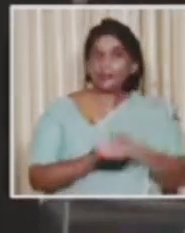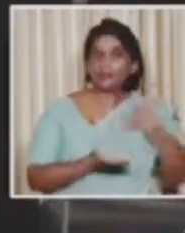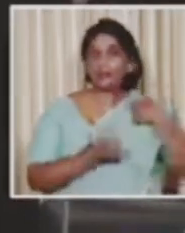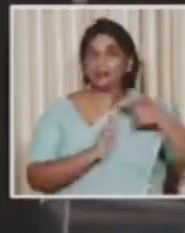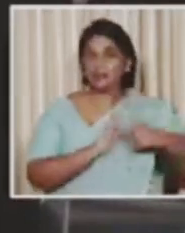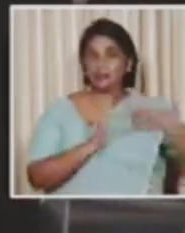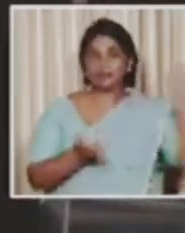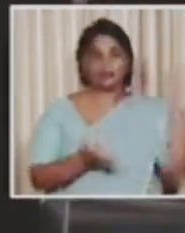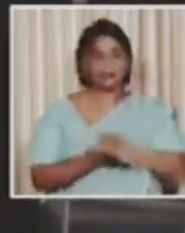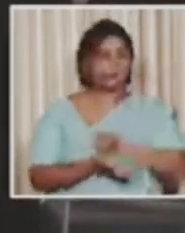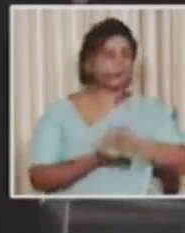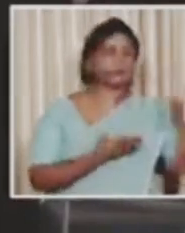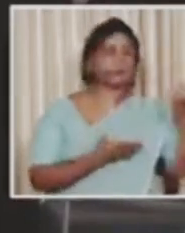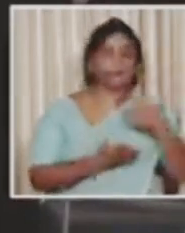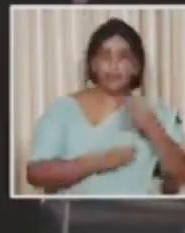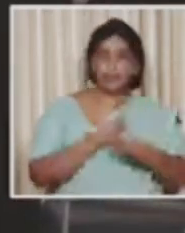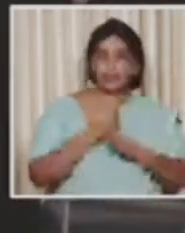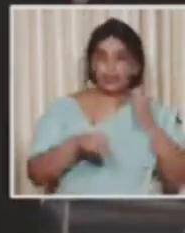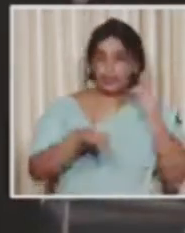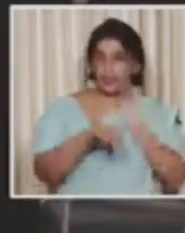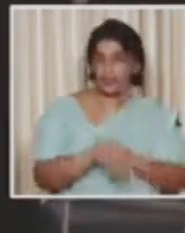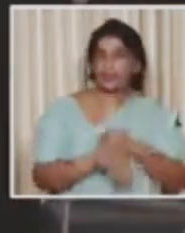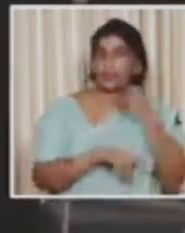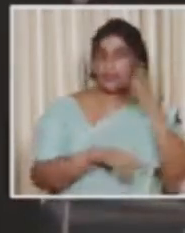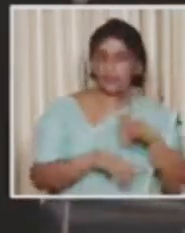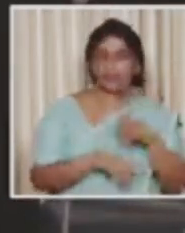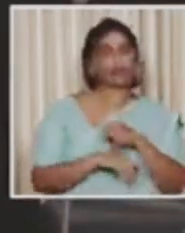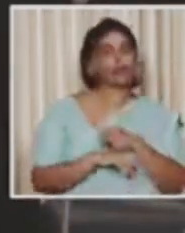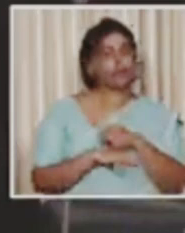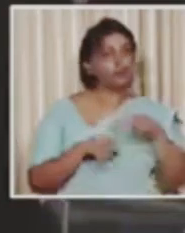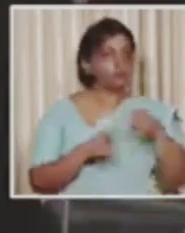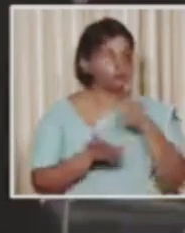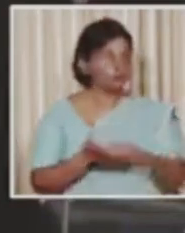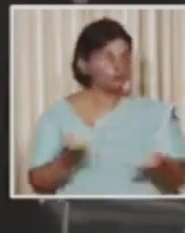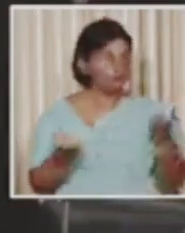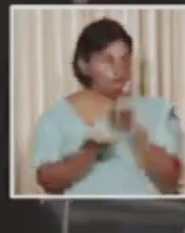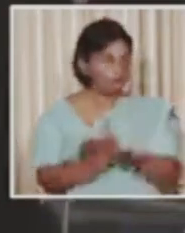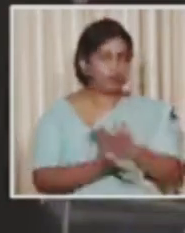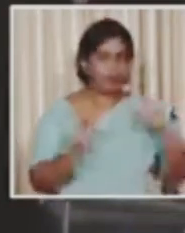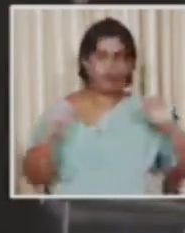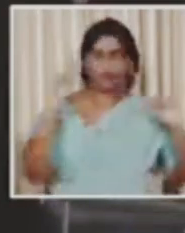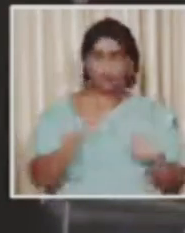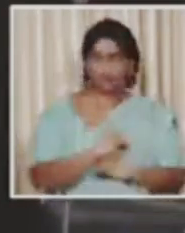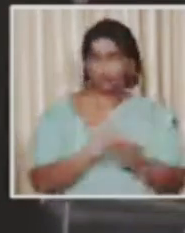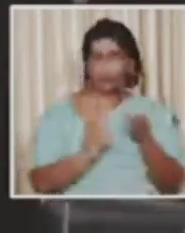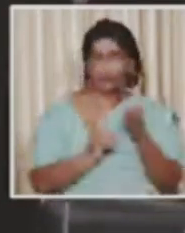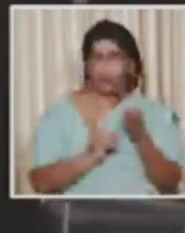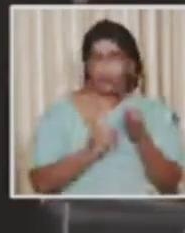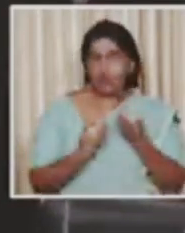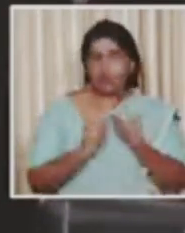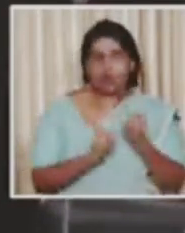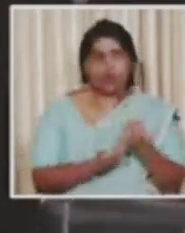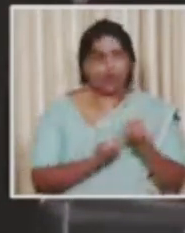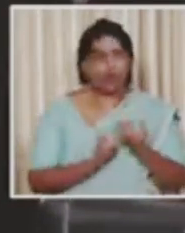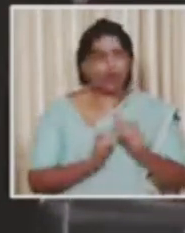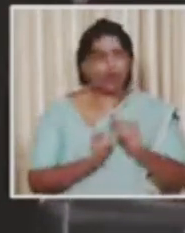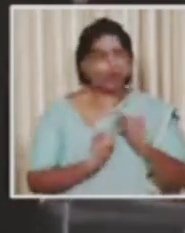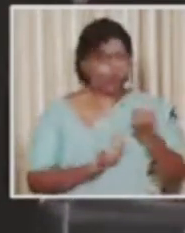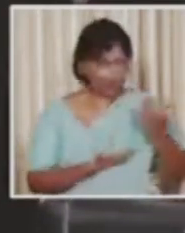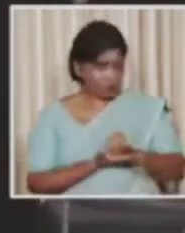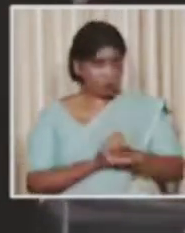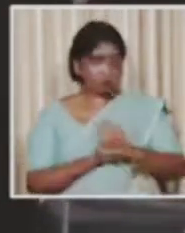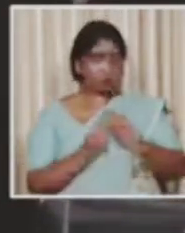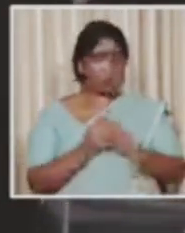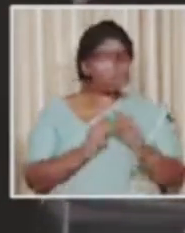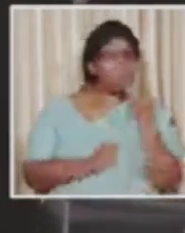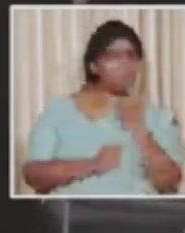එීමේ ජාවාරමක් අපිට අසු වුණා. ඒ නිසා දැන් ගිවිසුමට ඇතුල් කරලා තියෙනවා කොච්චර මුදලක් තමන් ගත්තද, කොච්චර මුදලක් සේවා